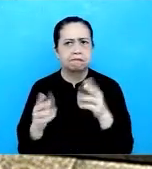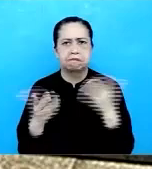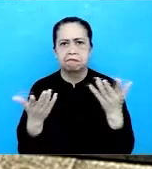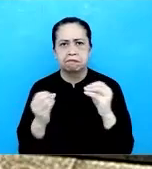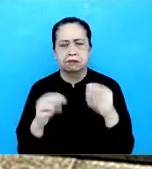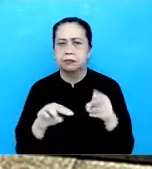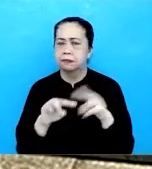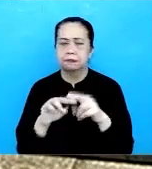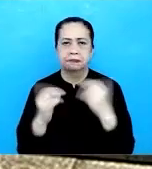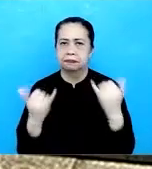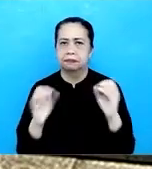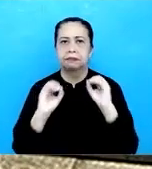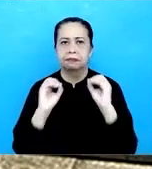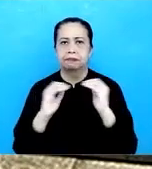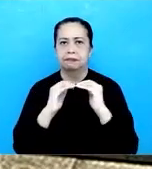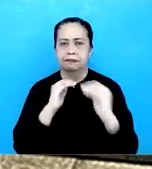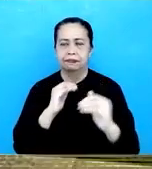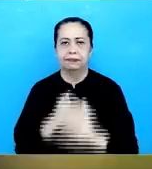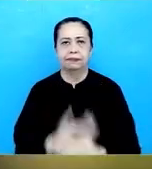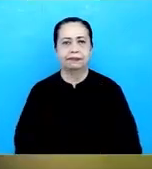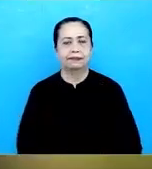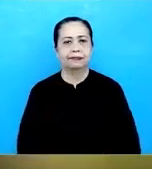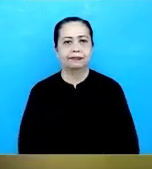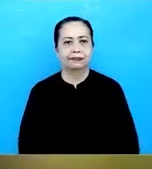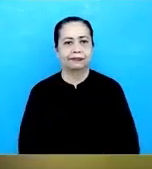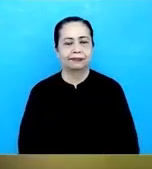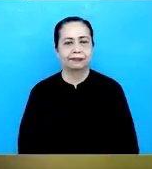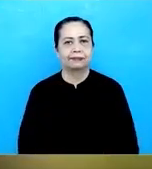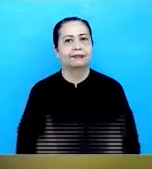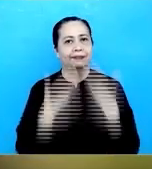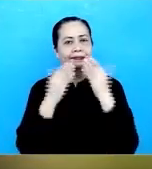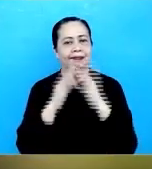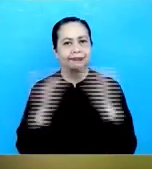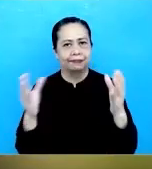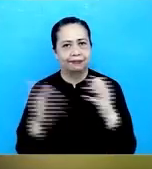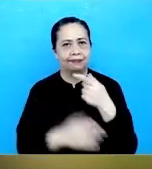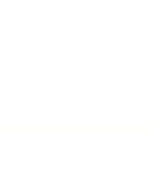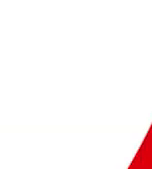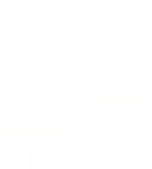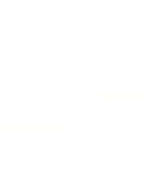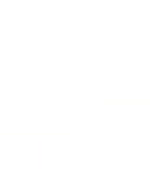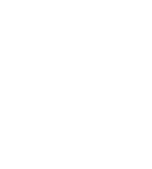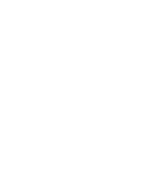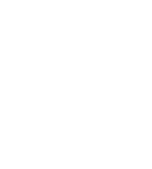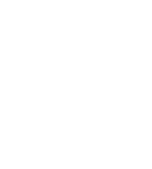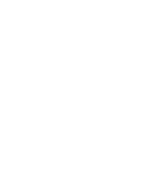taas presyo ngayon. Balik sa iyo. Maraming salamat, Gio Robles.